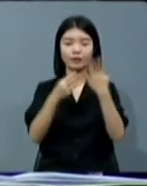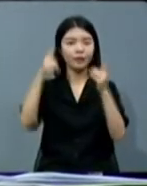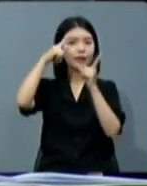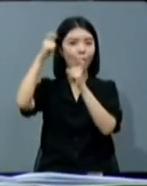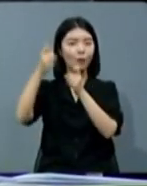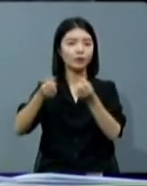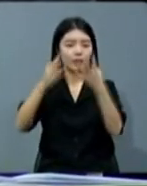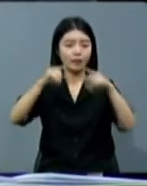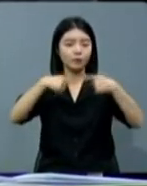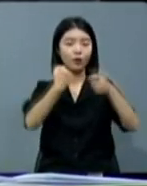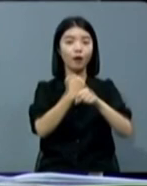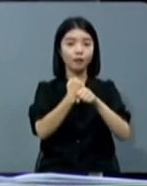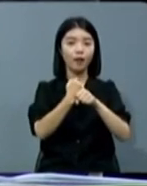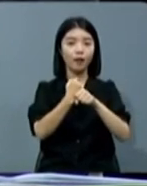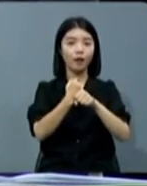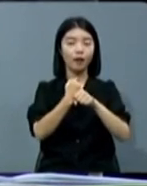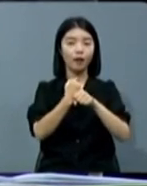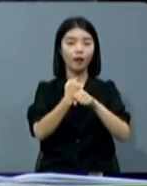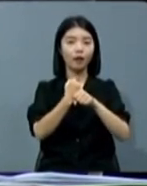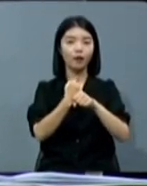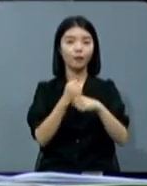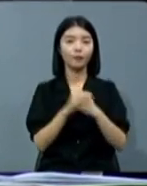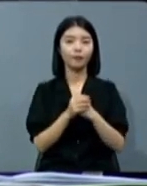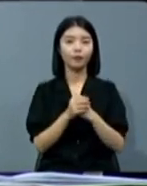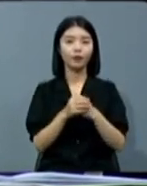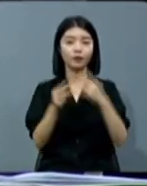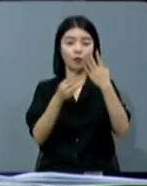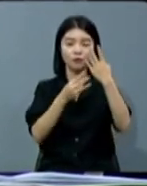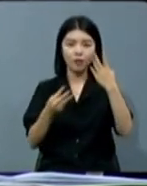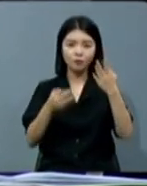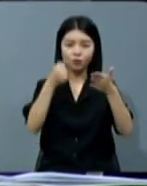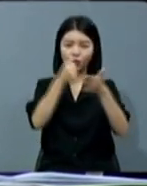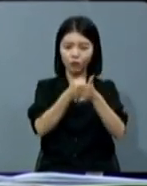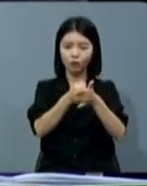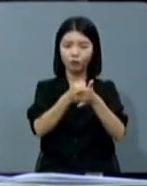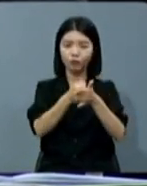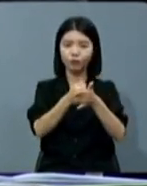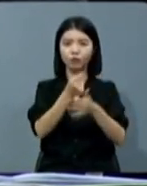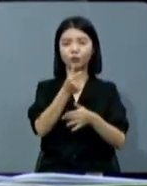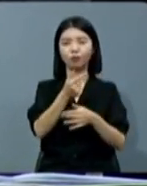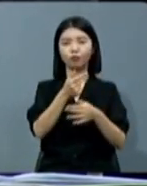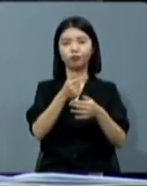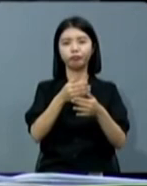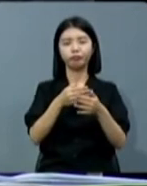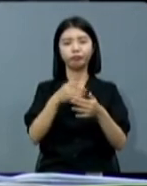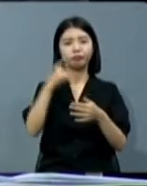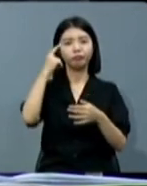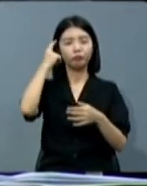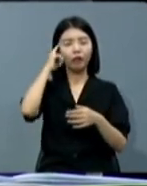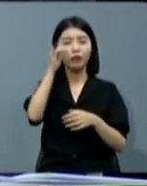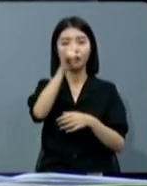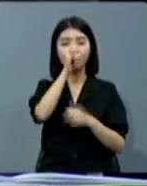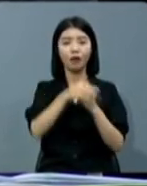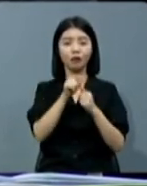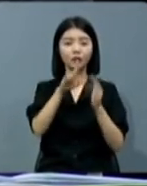기념식에 참석하겠다. 단지 4월 3일로 정하는 거는 나는 좀 이의가 있다. 그날은